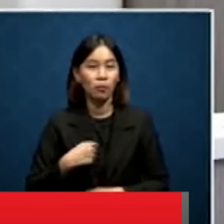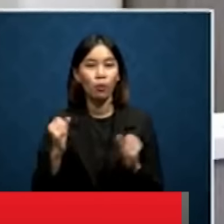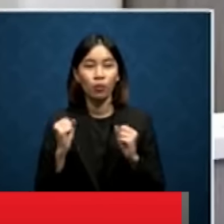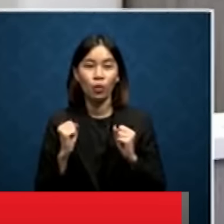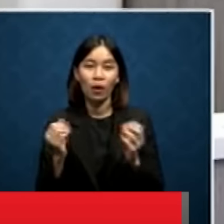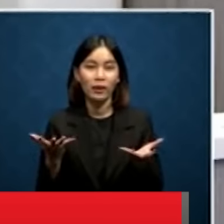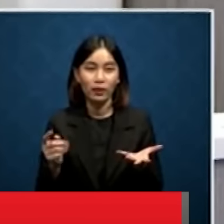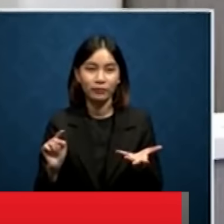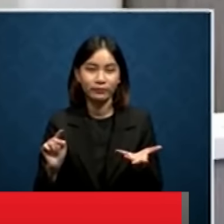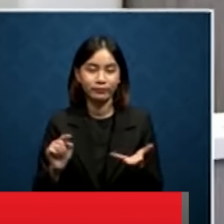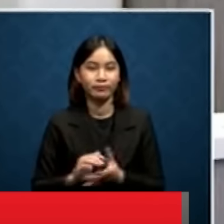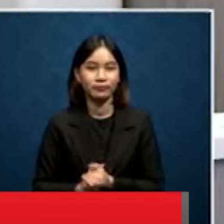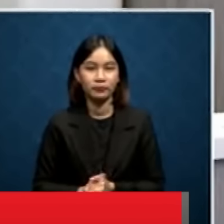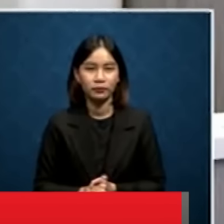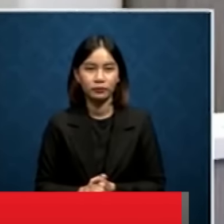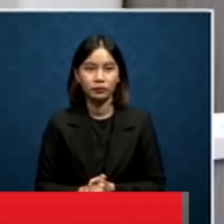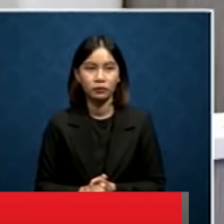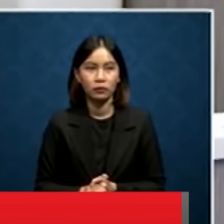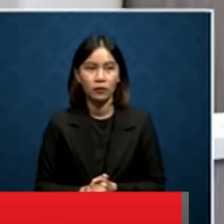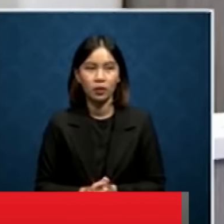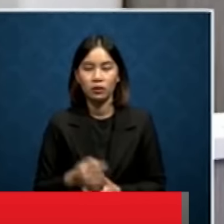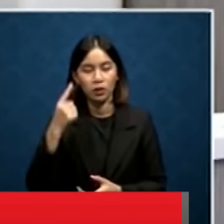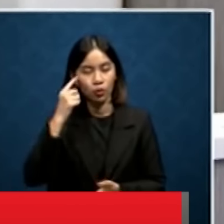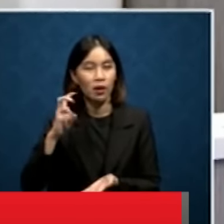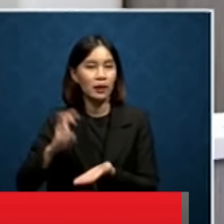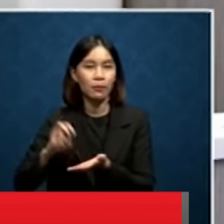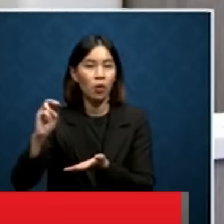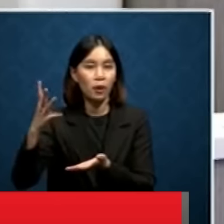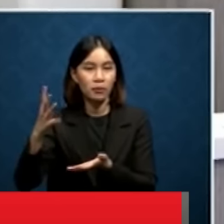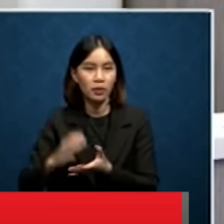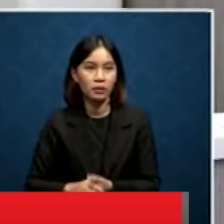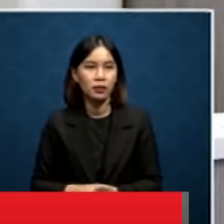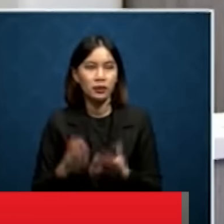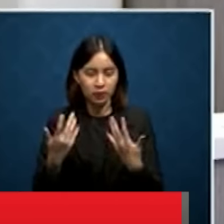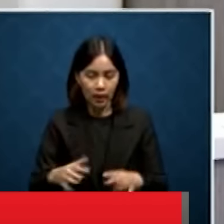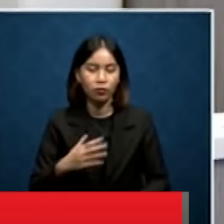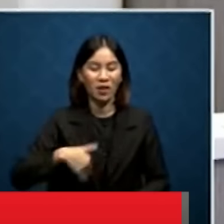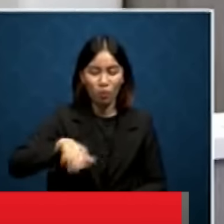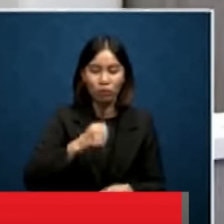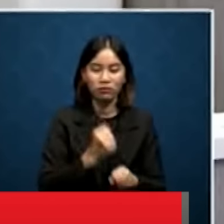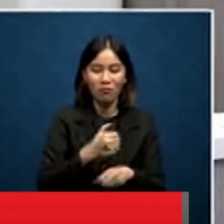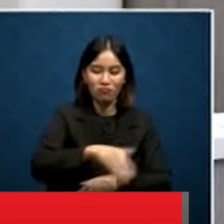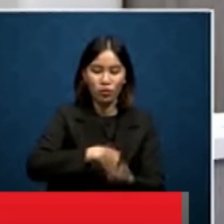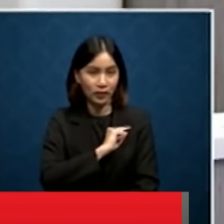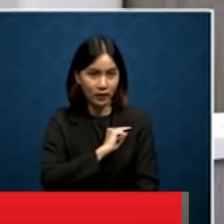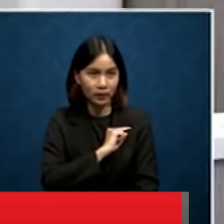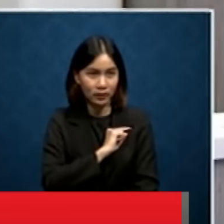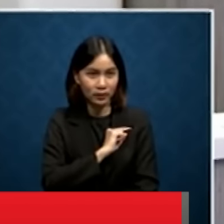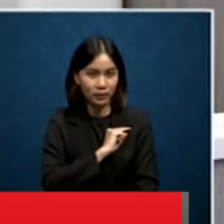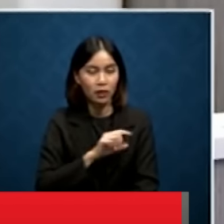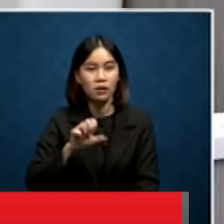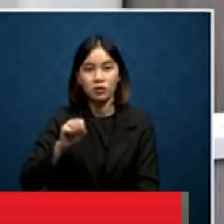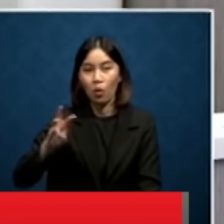เดียวว่าไม่รับรองแล้วเราก็ก็ต้องปฏิบัติหน้าที่นี้ต่อไป